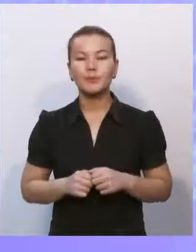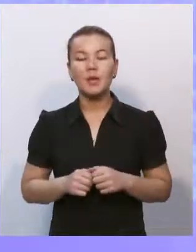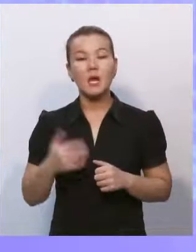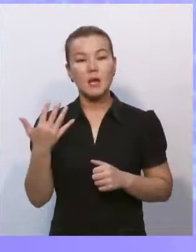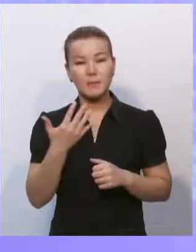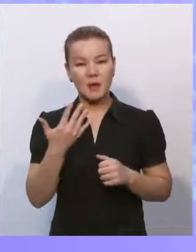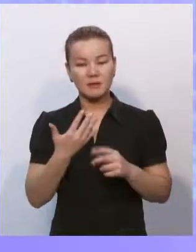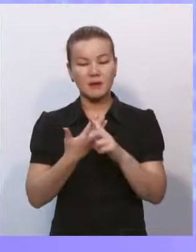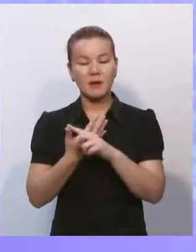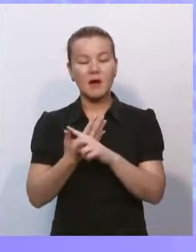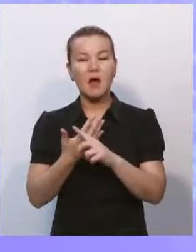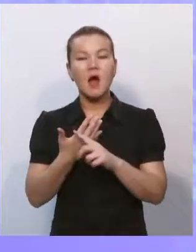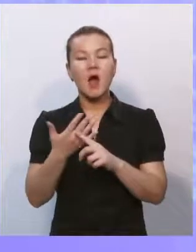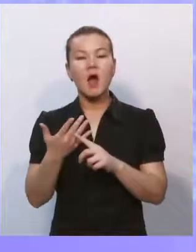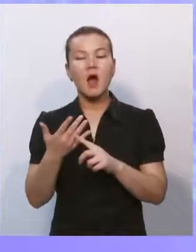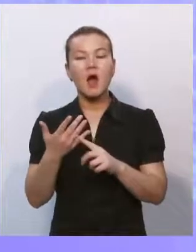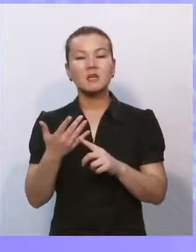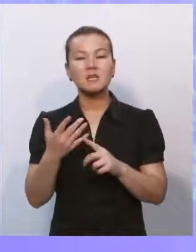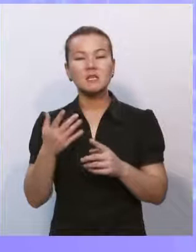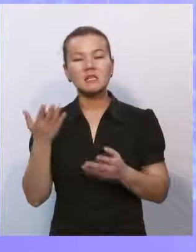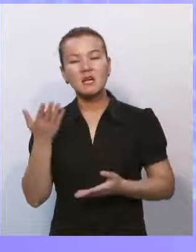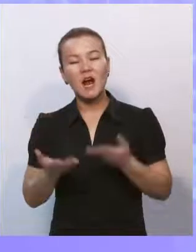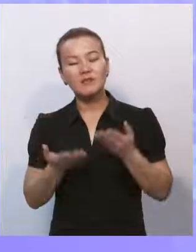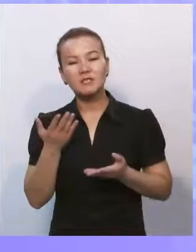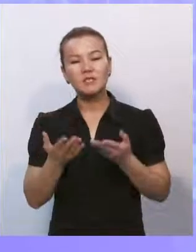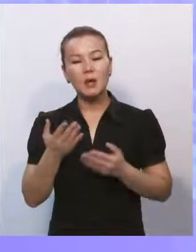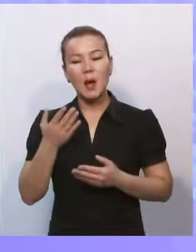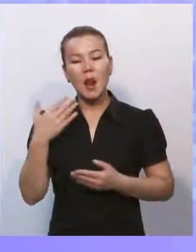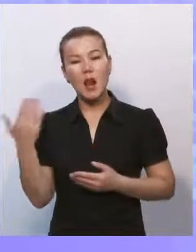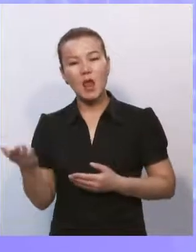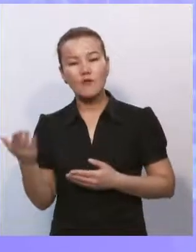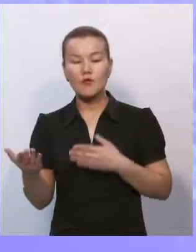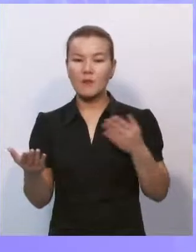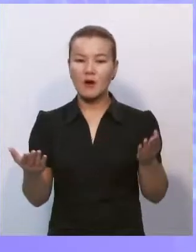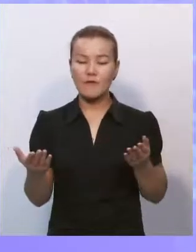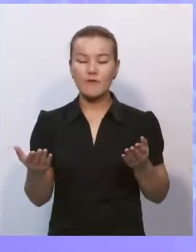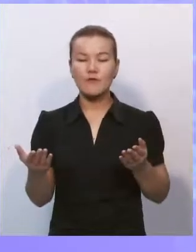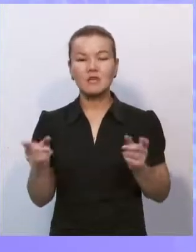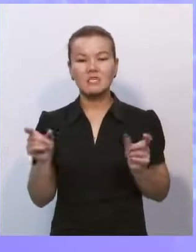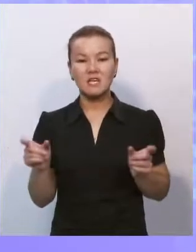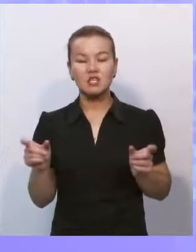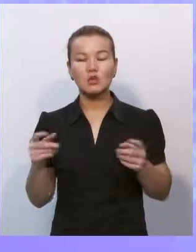5 сравним левую и правую части уравнения